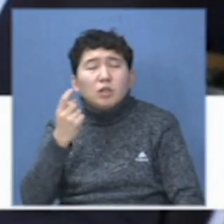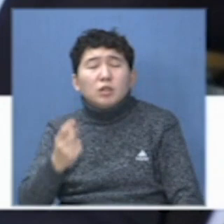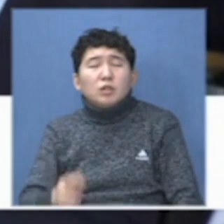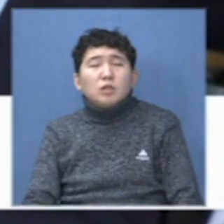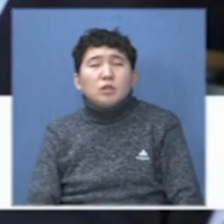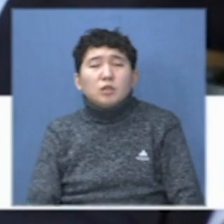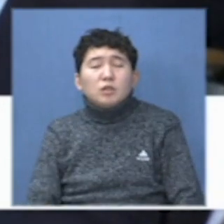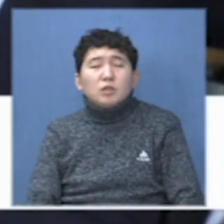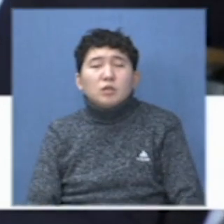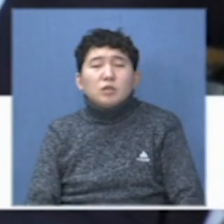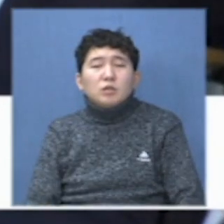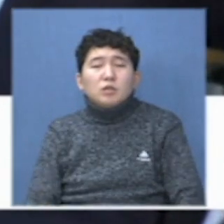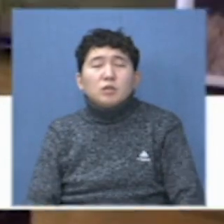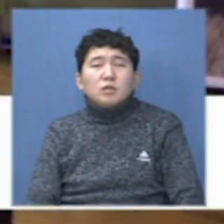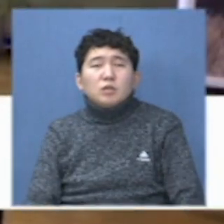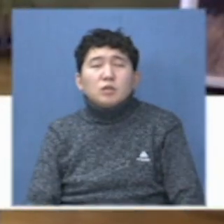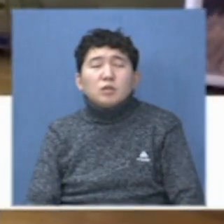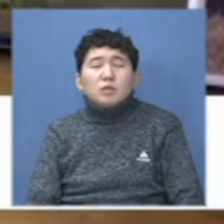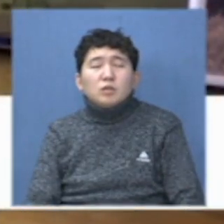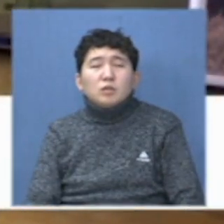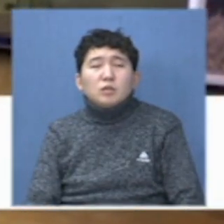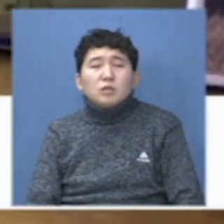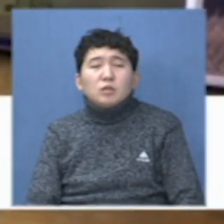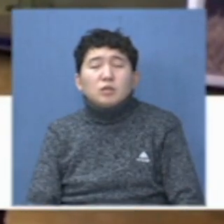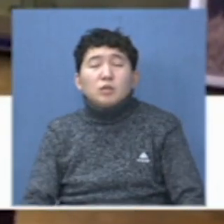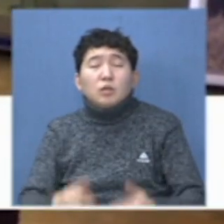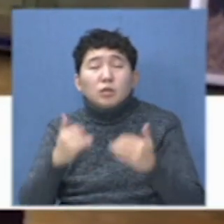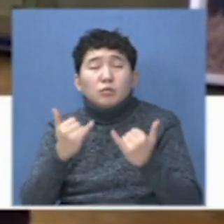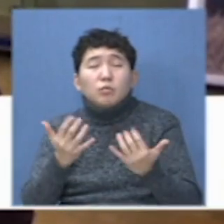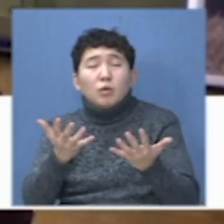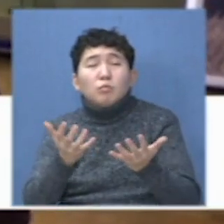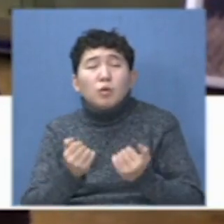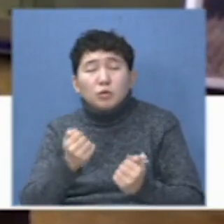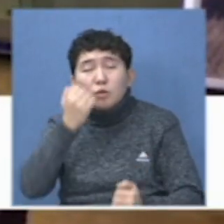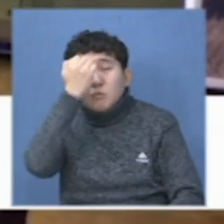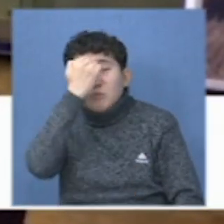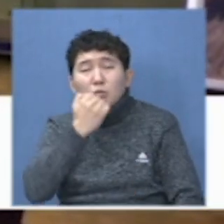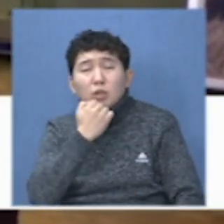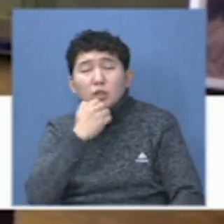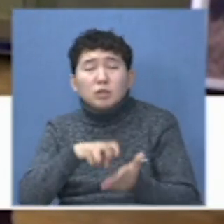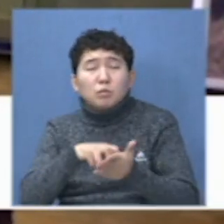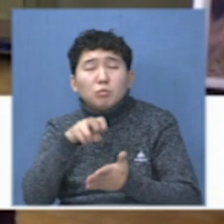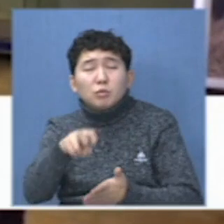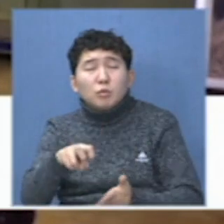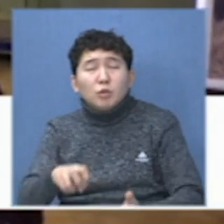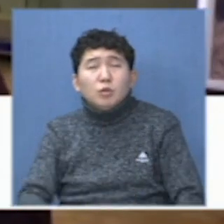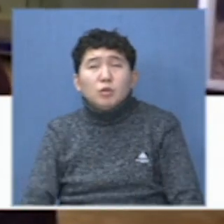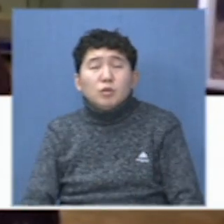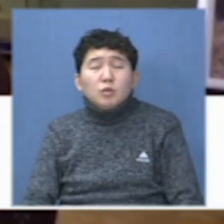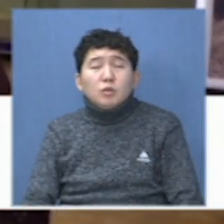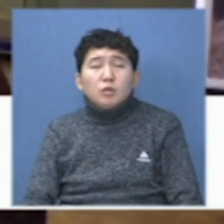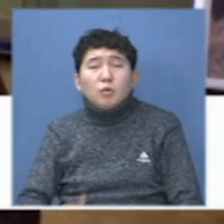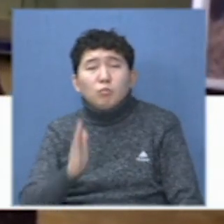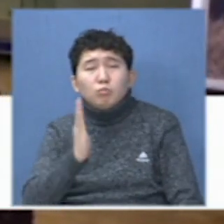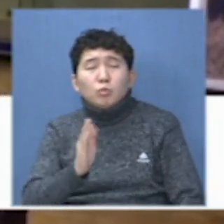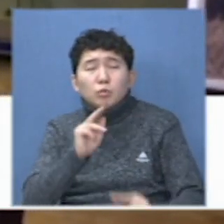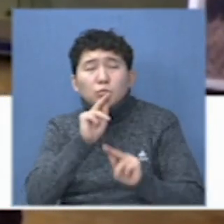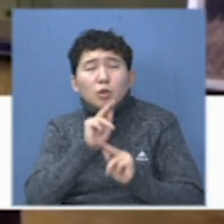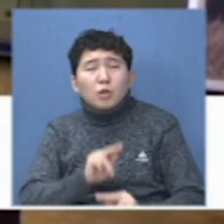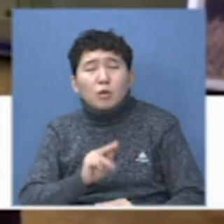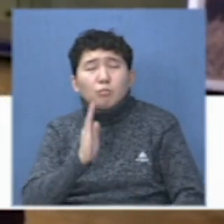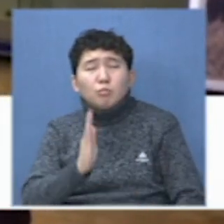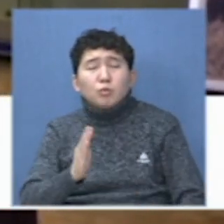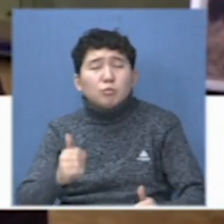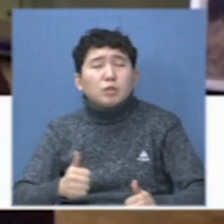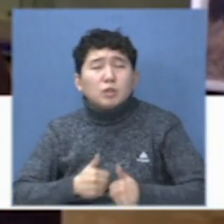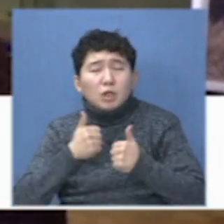отдающиеся своему делу. Сегодня получила благодарственное письмо от нашего президента. Будем работать, будем стараться.